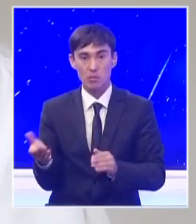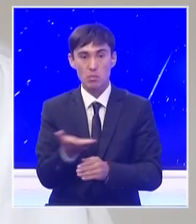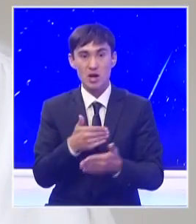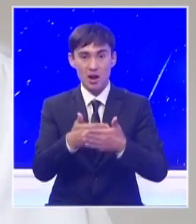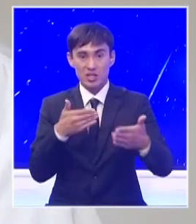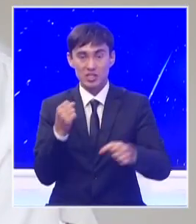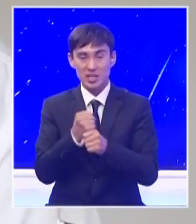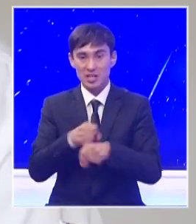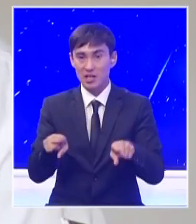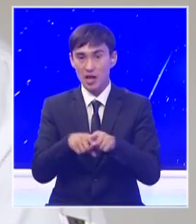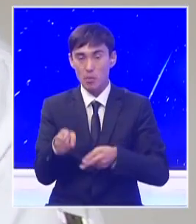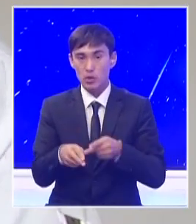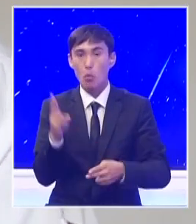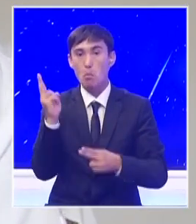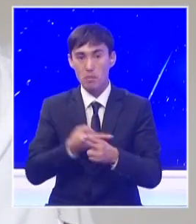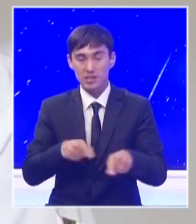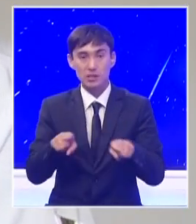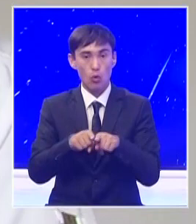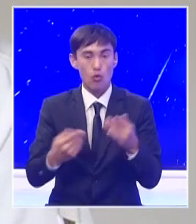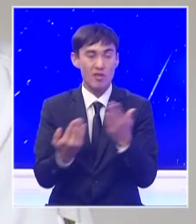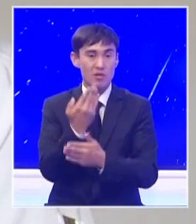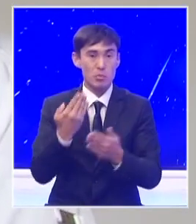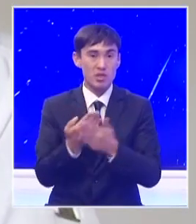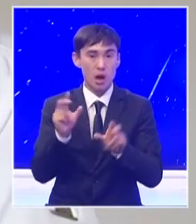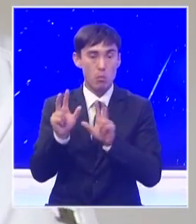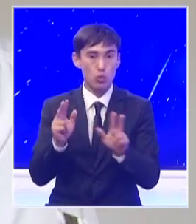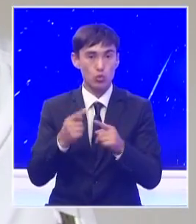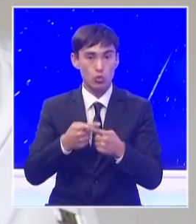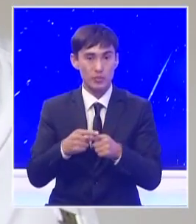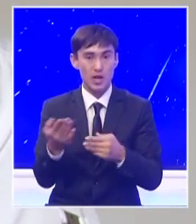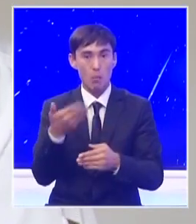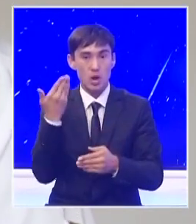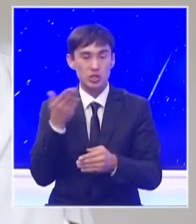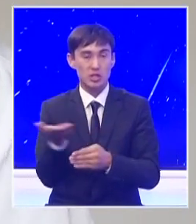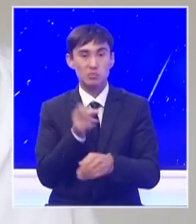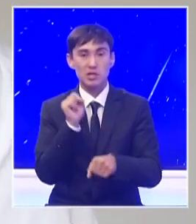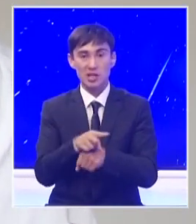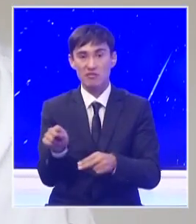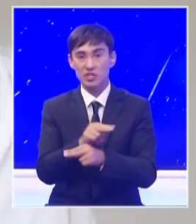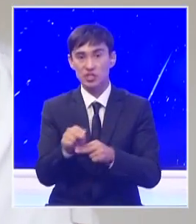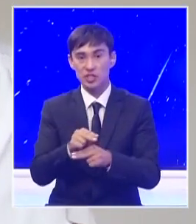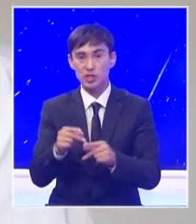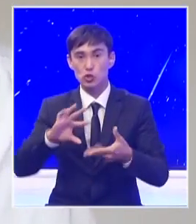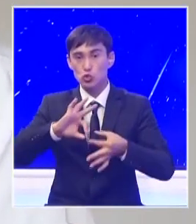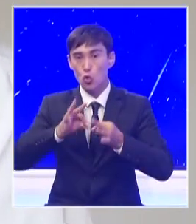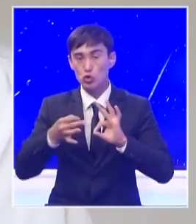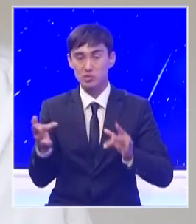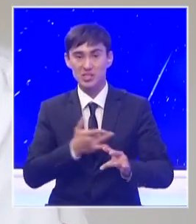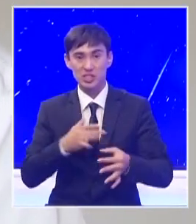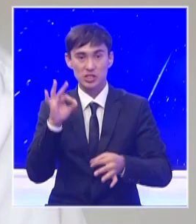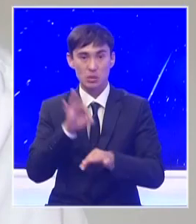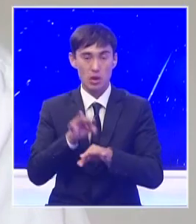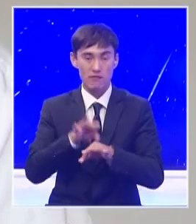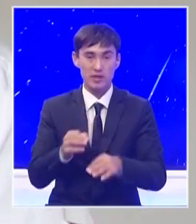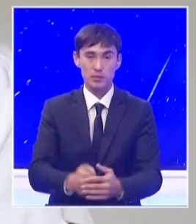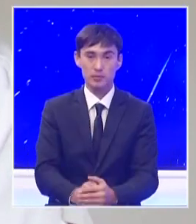раньше делали подобные операции, но без помощи такой современной аппаратуры. Теперь же она облегчит нам задачу в лечении пациентов со сложными сердечными